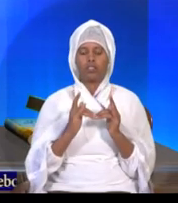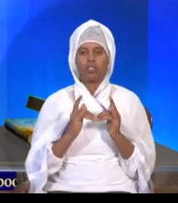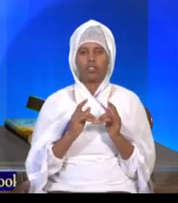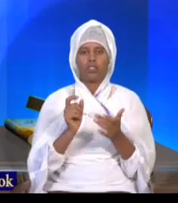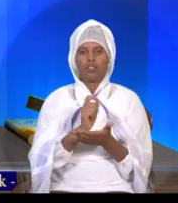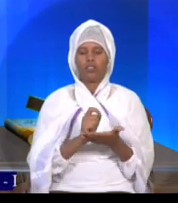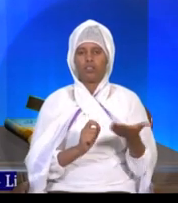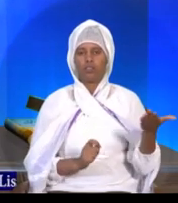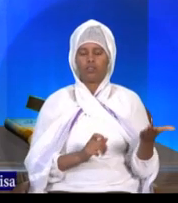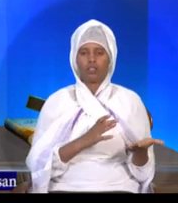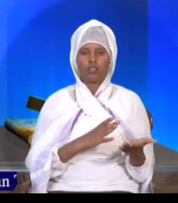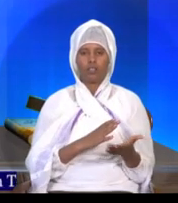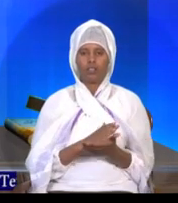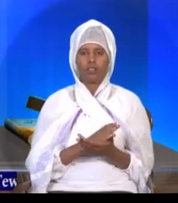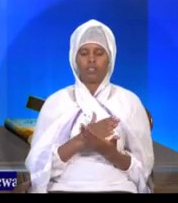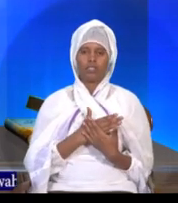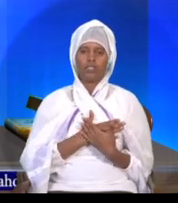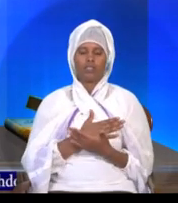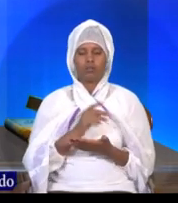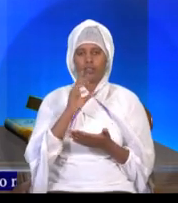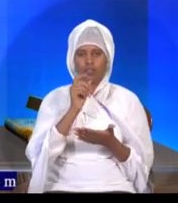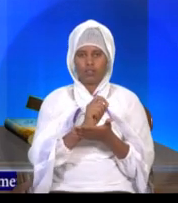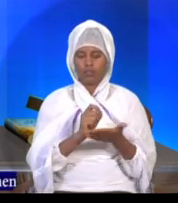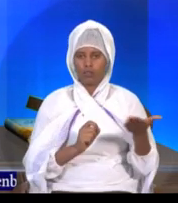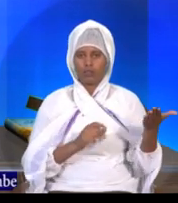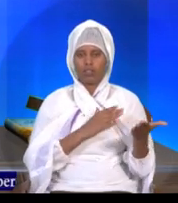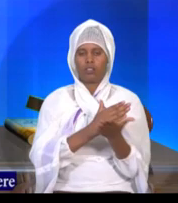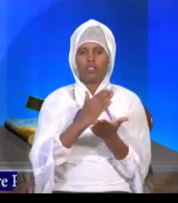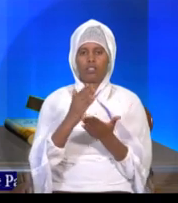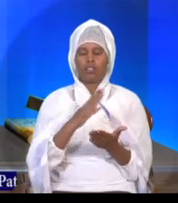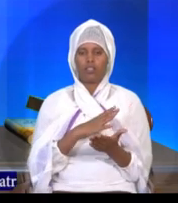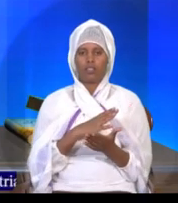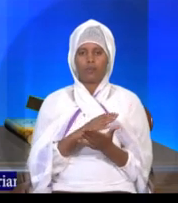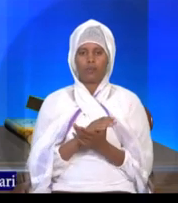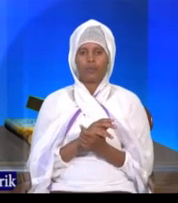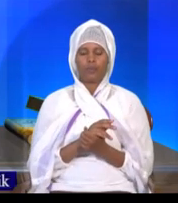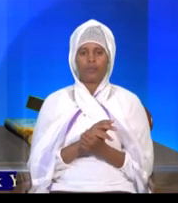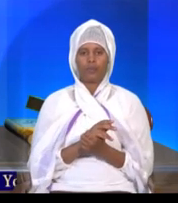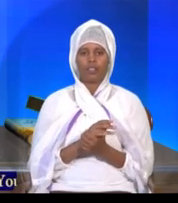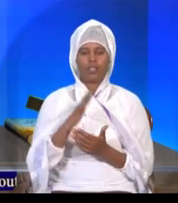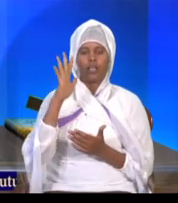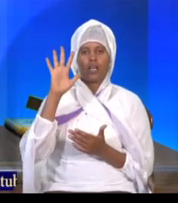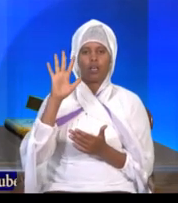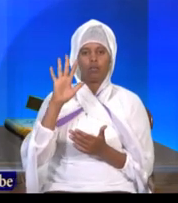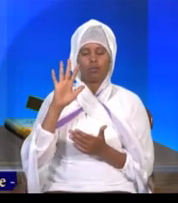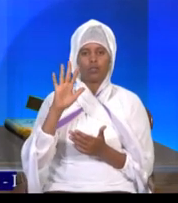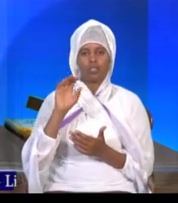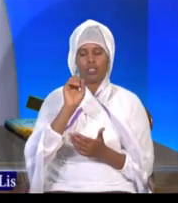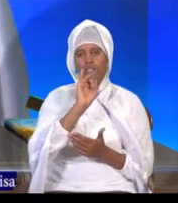ቤተክርስትያንና ተፃሒፉ ዘሎ ደስ ዘብል ጥቕሲ ደስ ዘብል ታሪክ ኣሎ ናይ